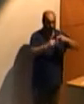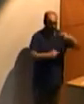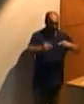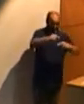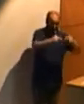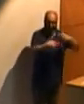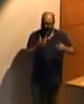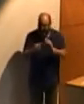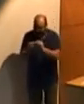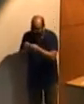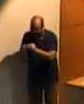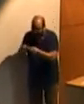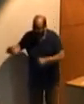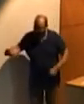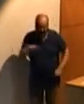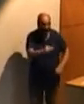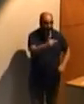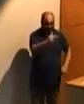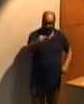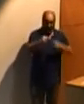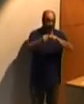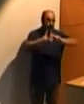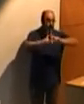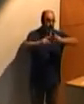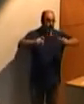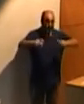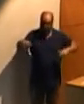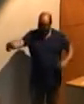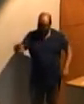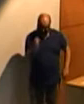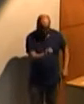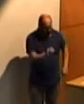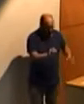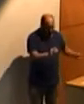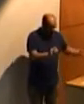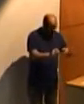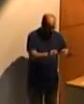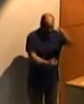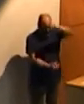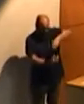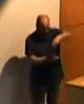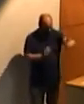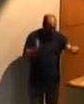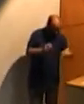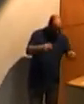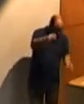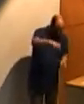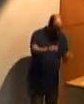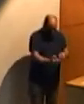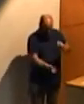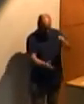des briques élémentaires des molécules et élémentaires si je les prends ici je les associe moi